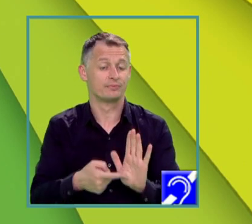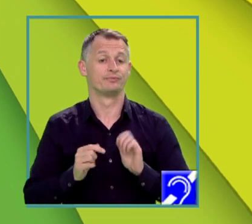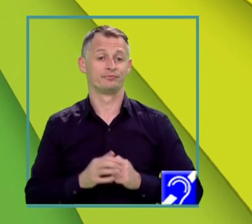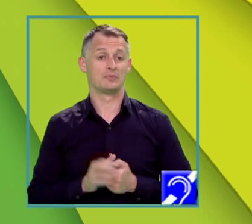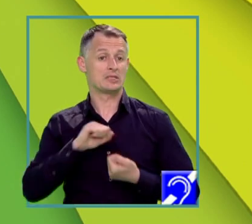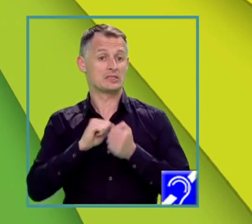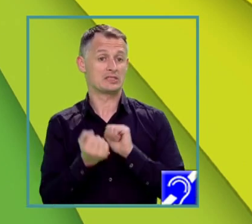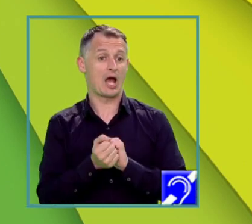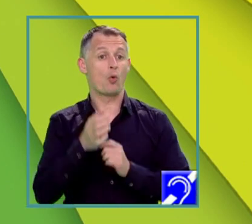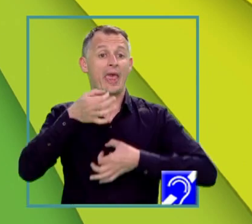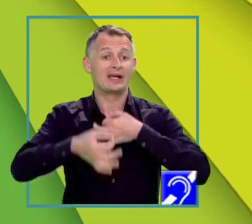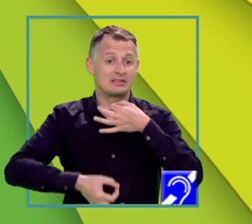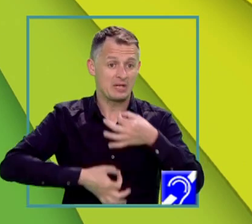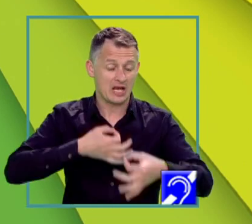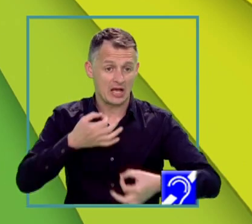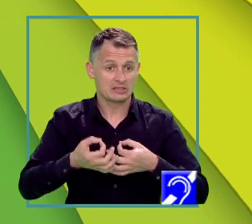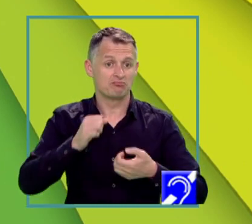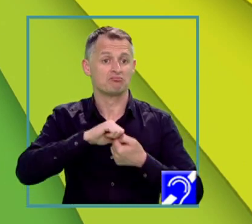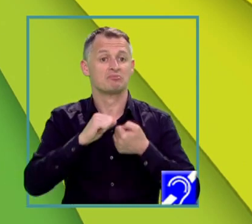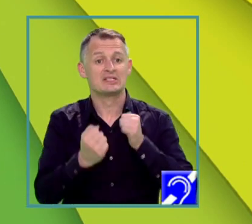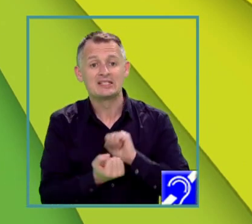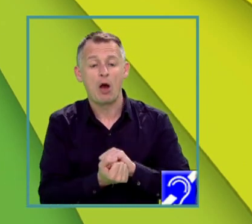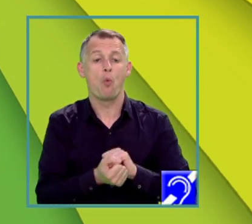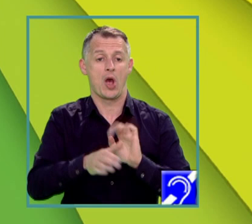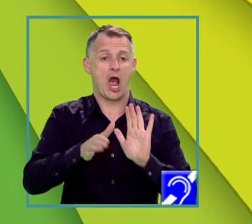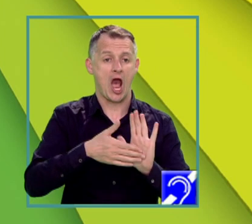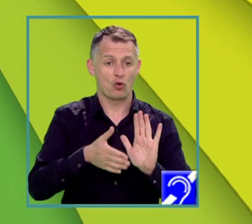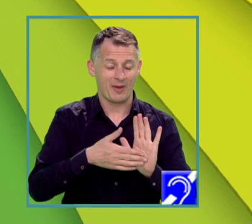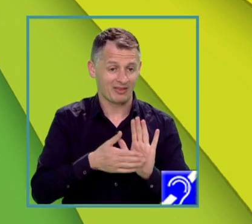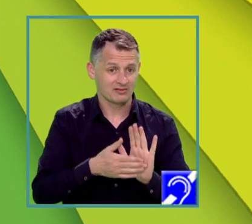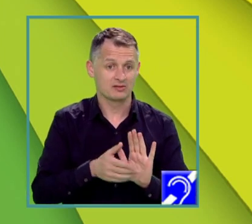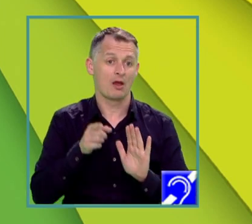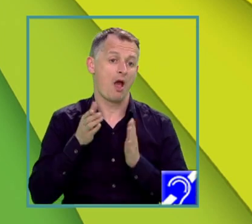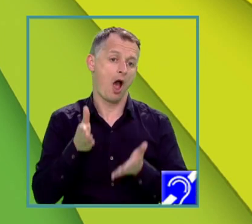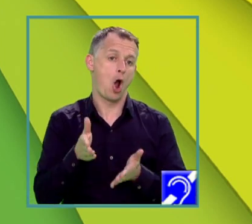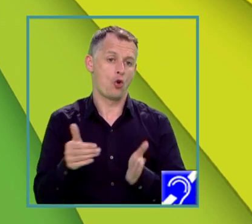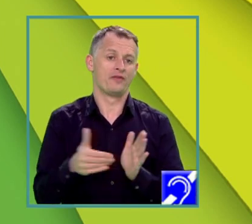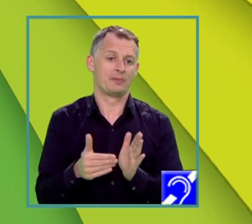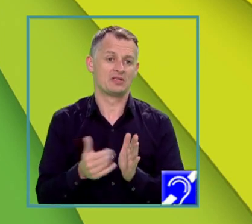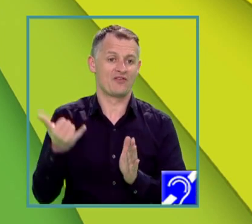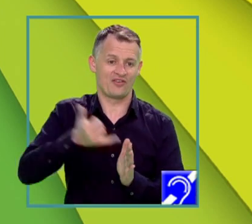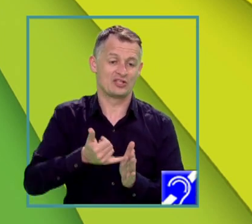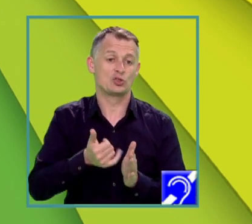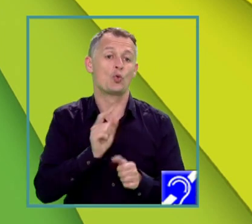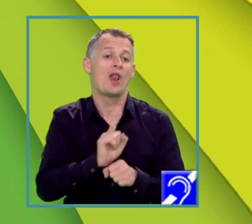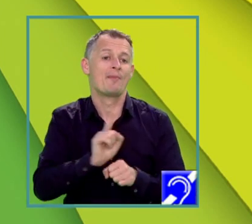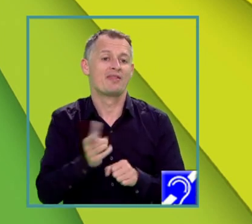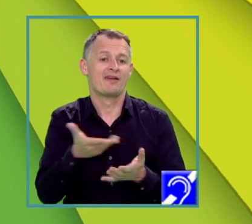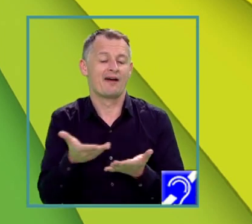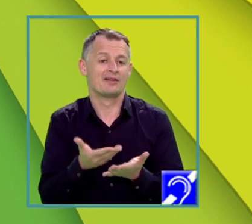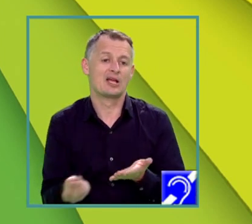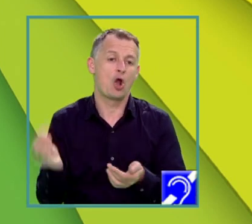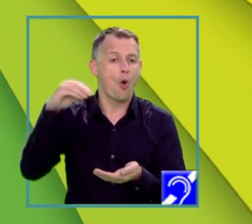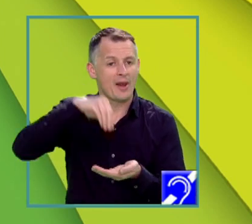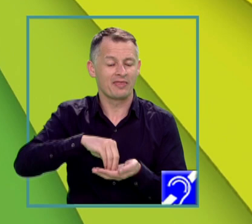Psalmul Explicați sau Argumentați acolo desigur va trebui să veniți cu elemente care să completeze și cu care să